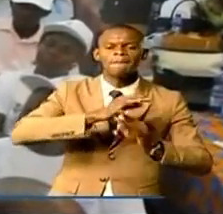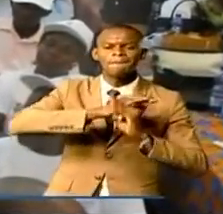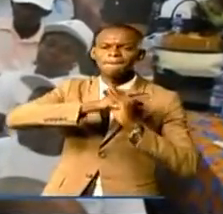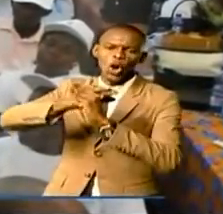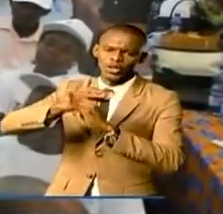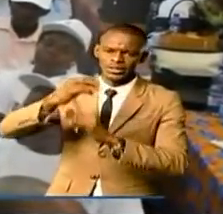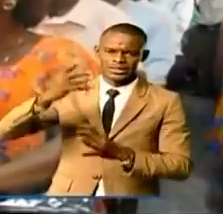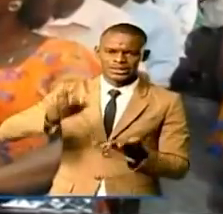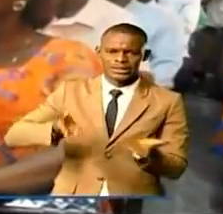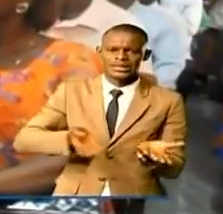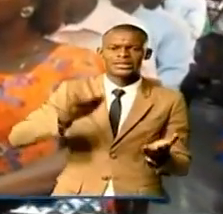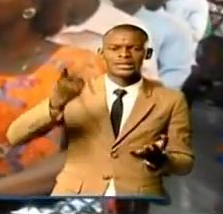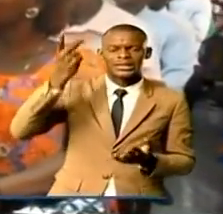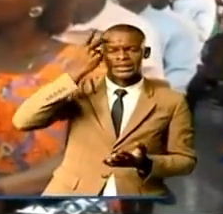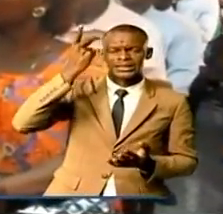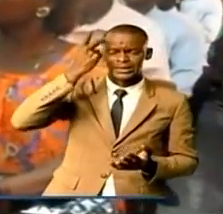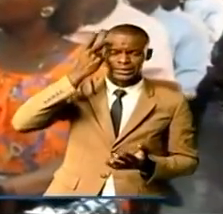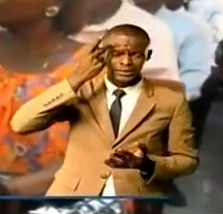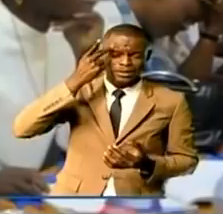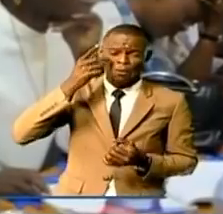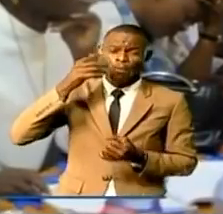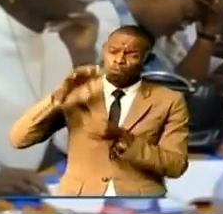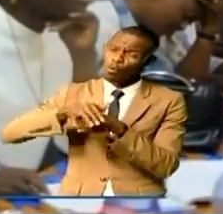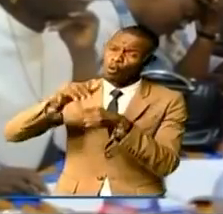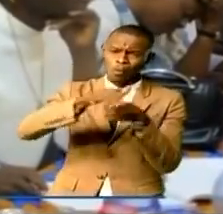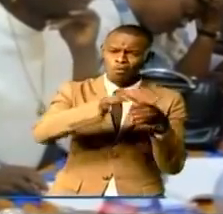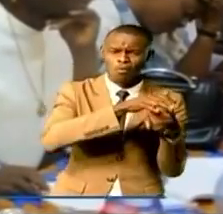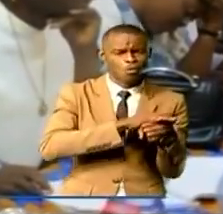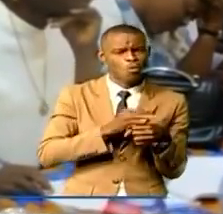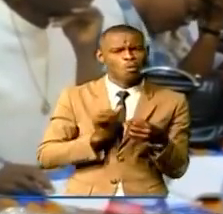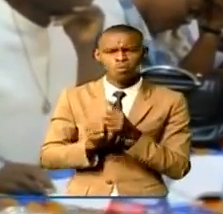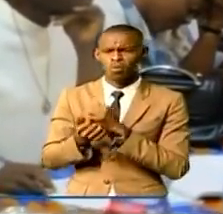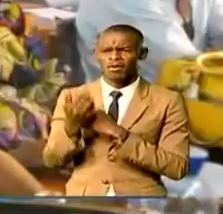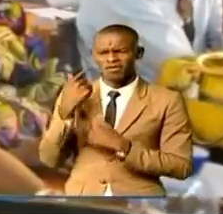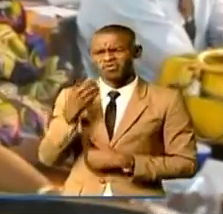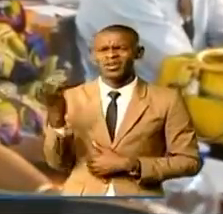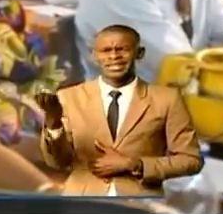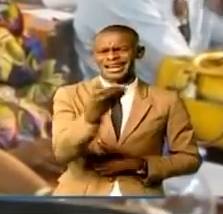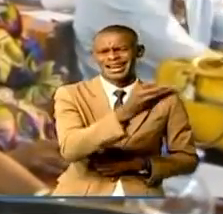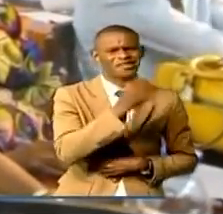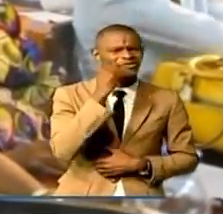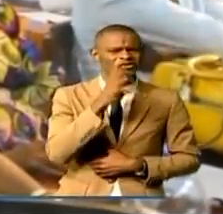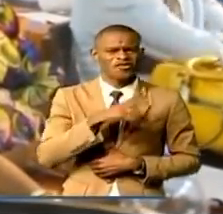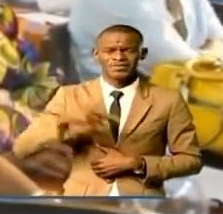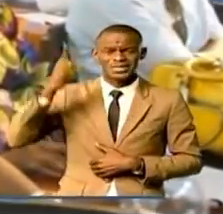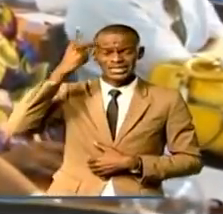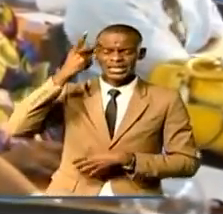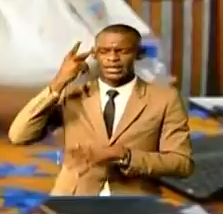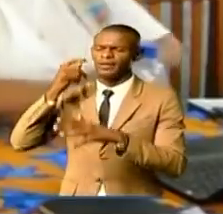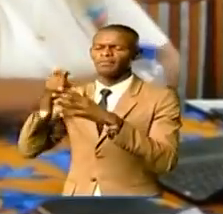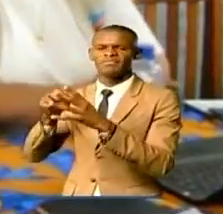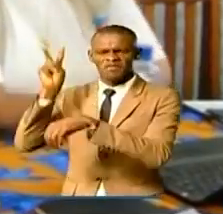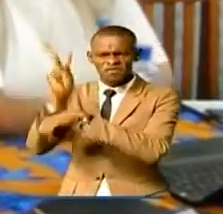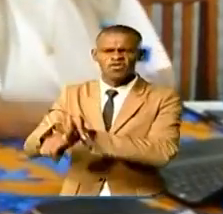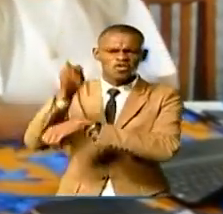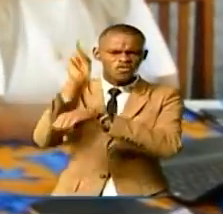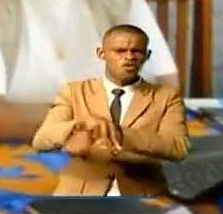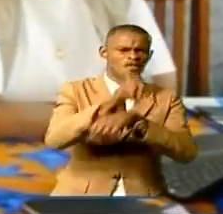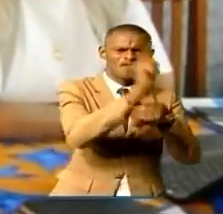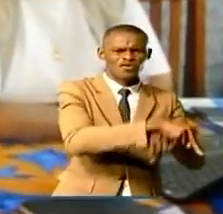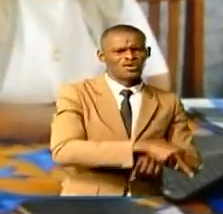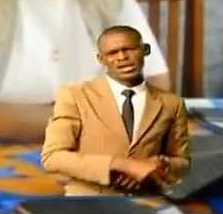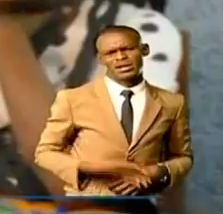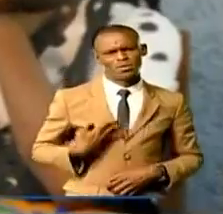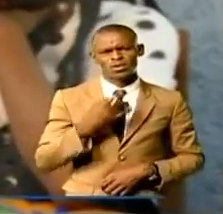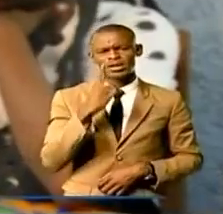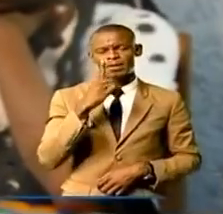la réduction des violences basées sur le genre dans la ville de Kinshasa. En écoutant attentivement le rapport général de cet